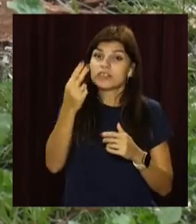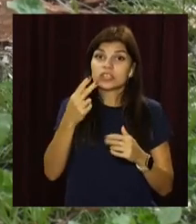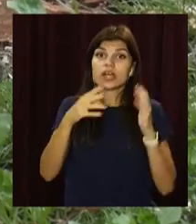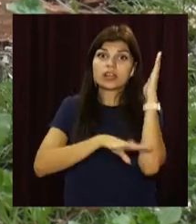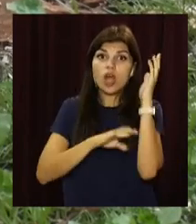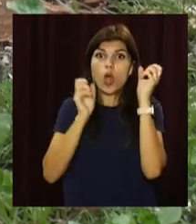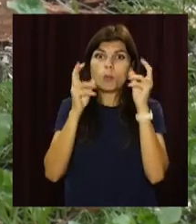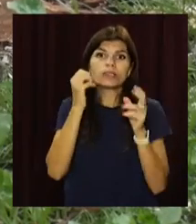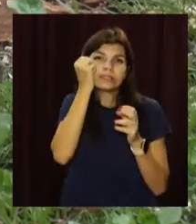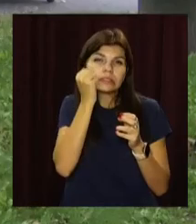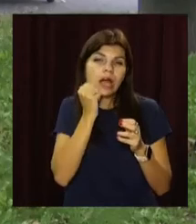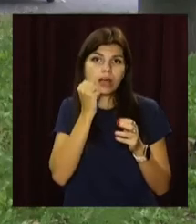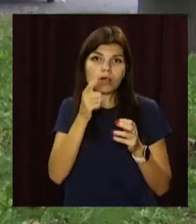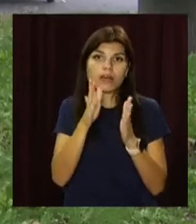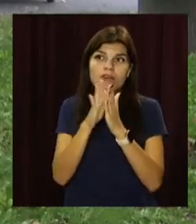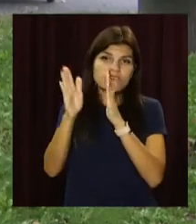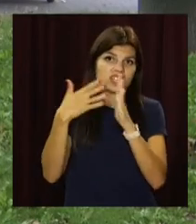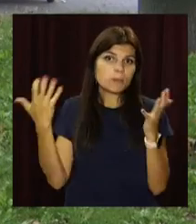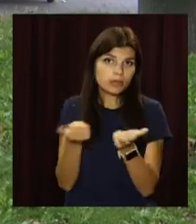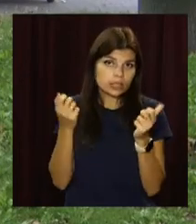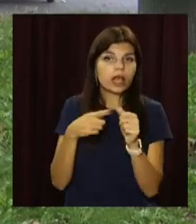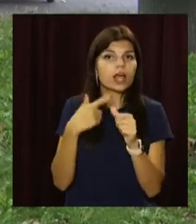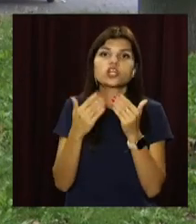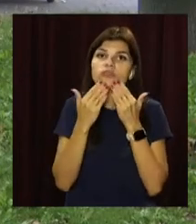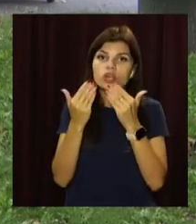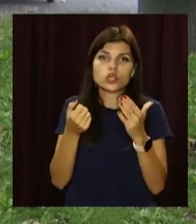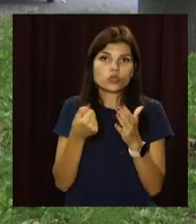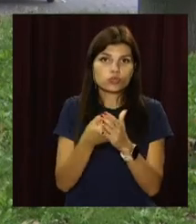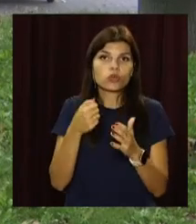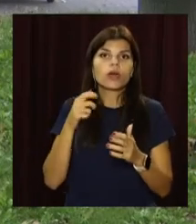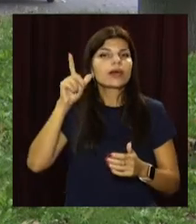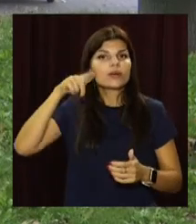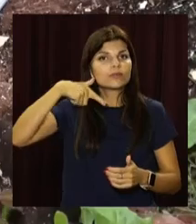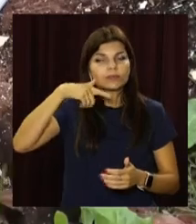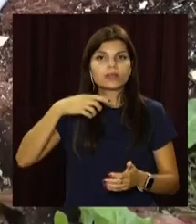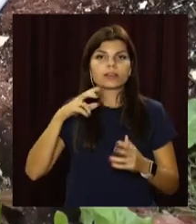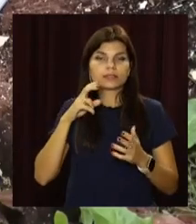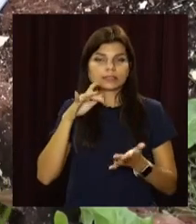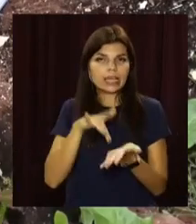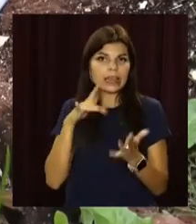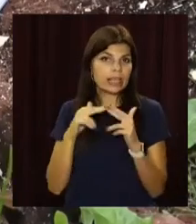небезпечні дерева, викликати рятувальників або звертатися до контакт-центру Дніпра.